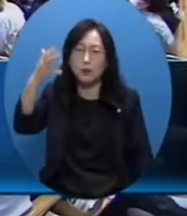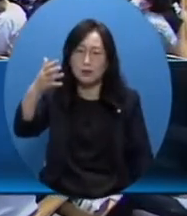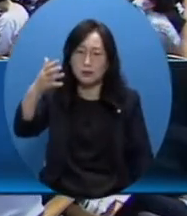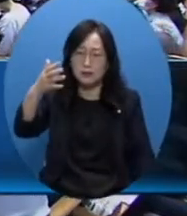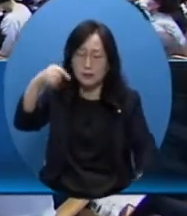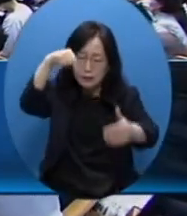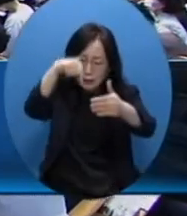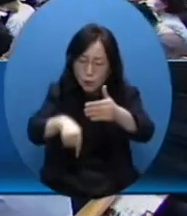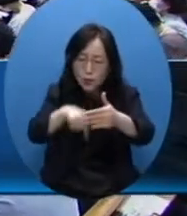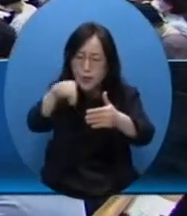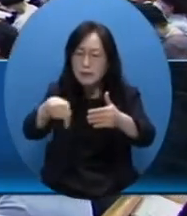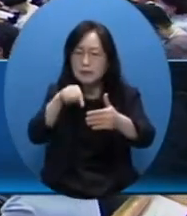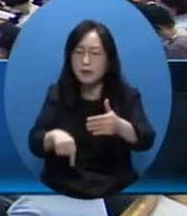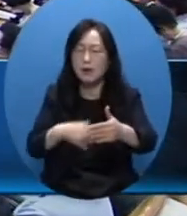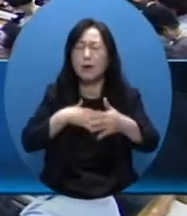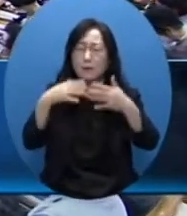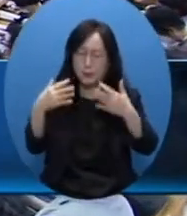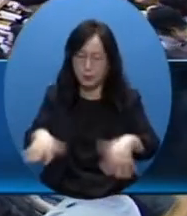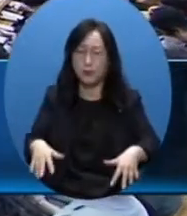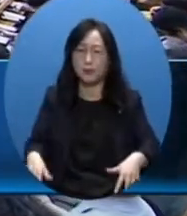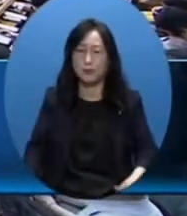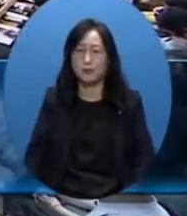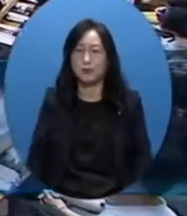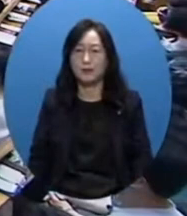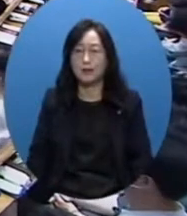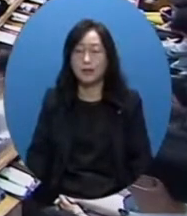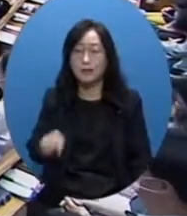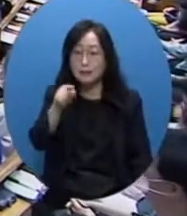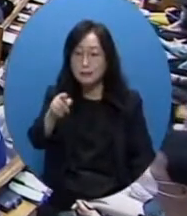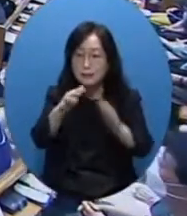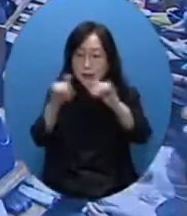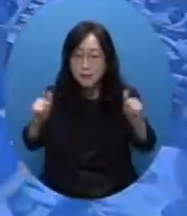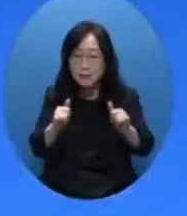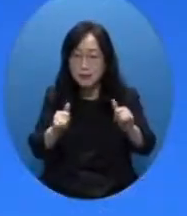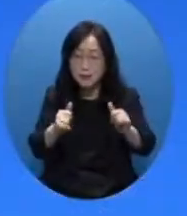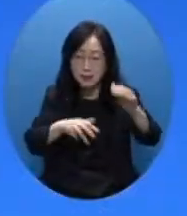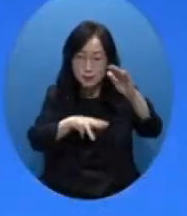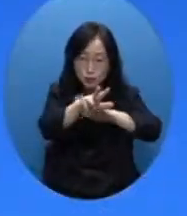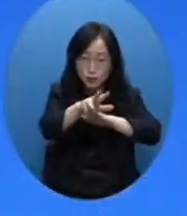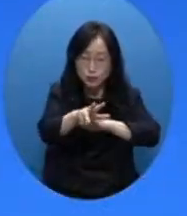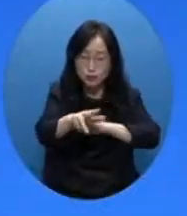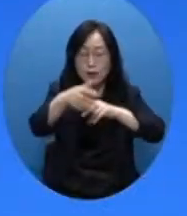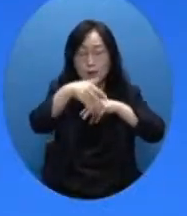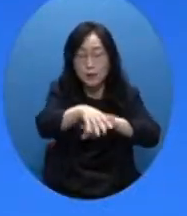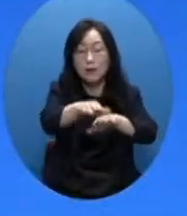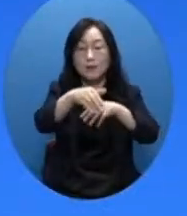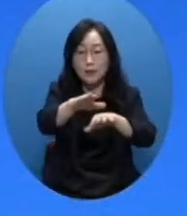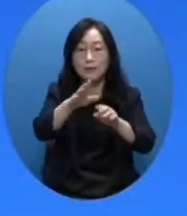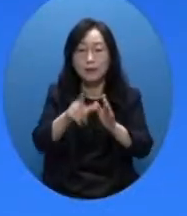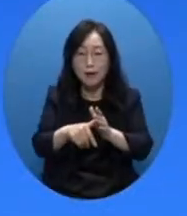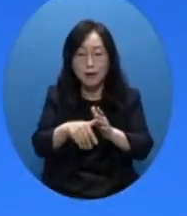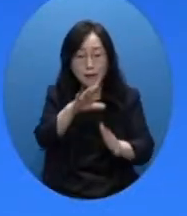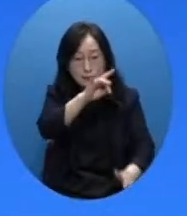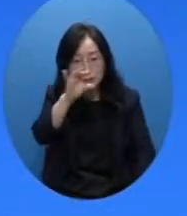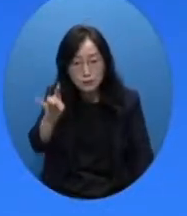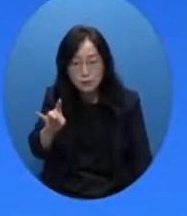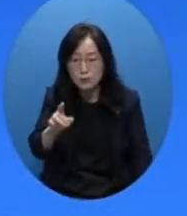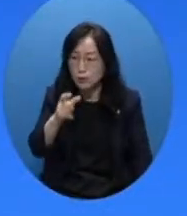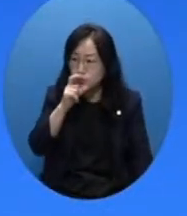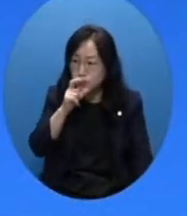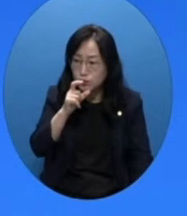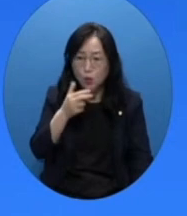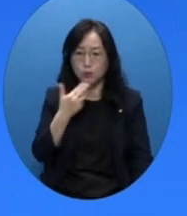안에서 피곤하였도다. 그들이 출애굽에서 광야길을 갈 때 때때로 물을 찾지